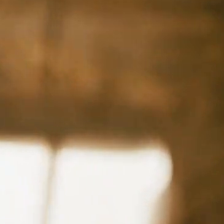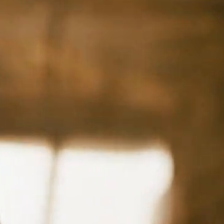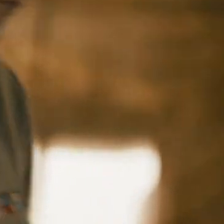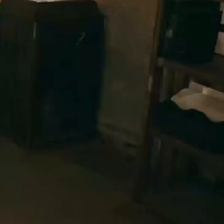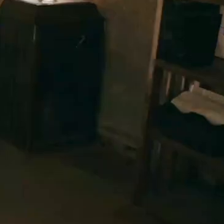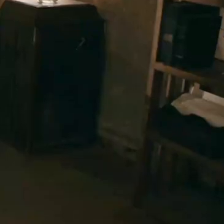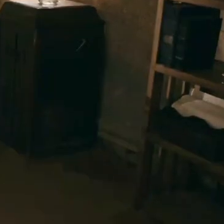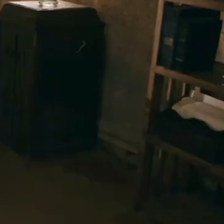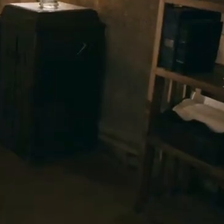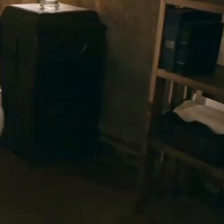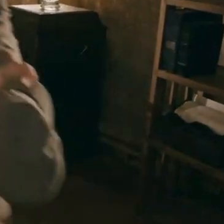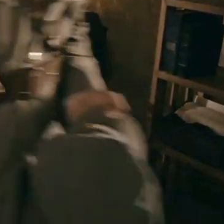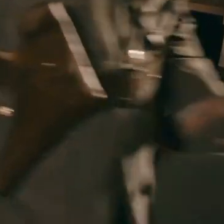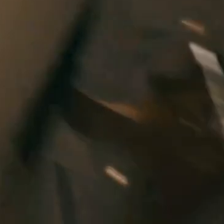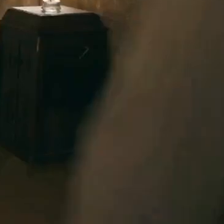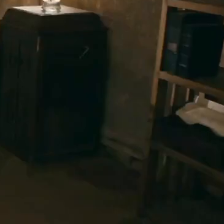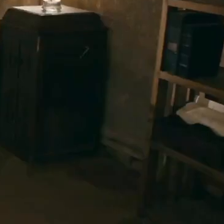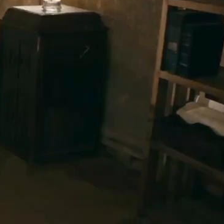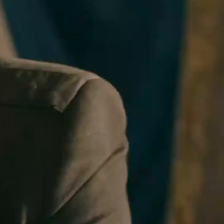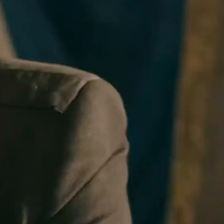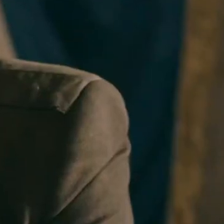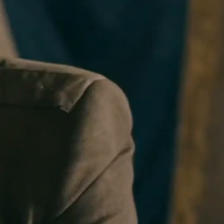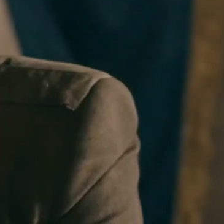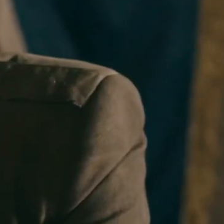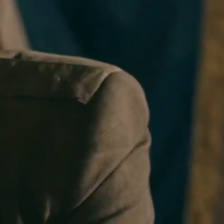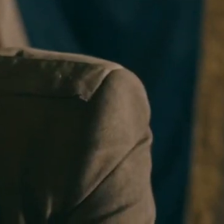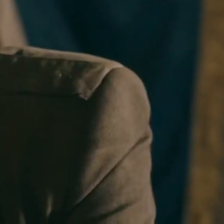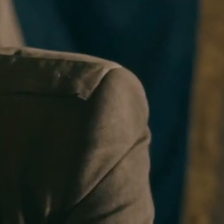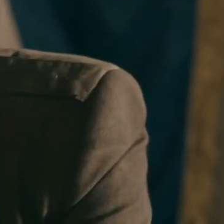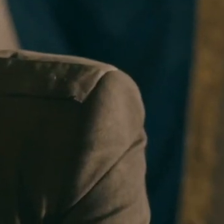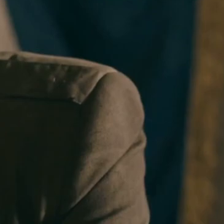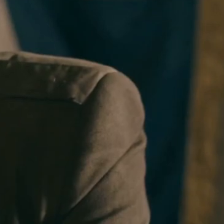Robert elinde şapkasıyla isteksiz dönüp gitti.